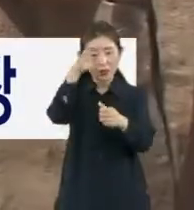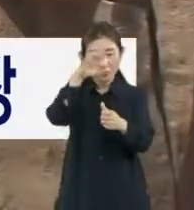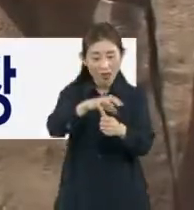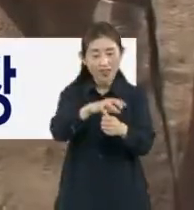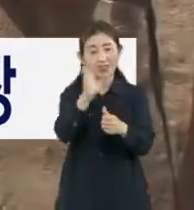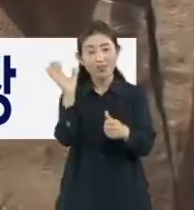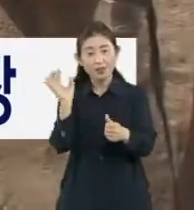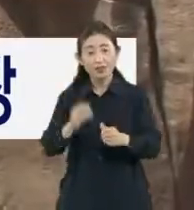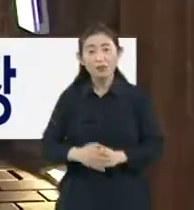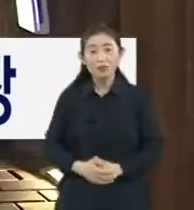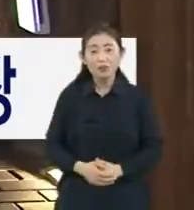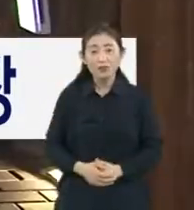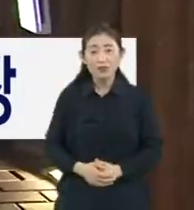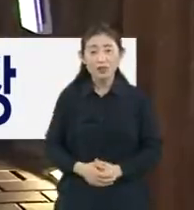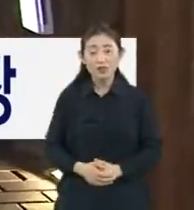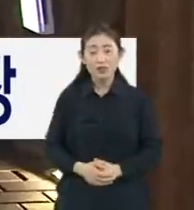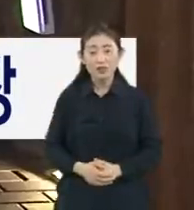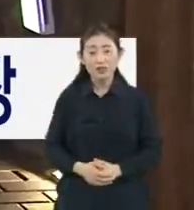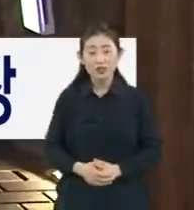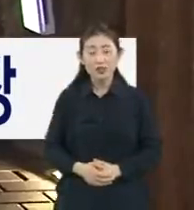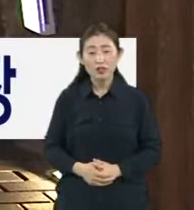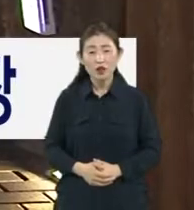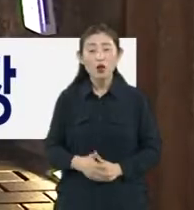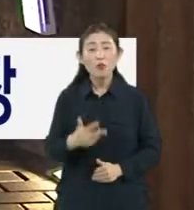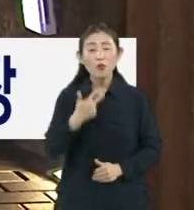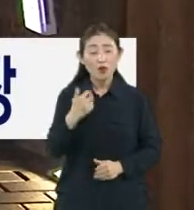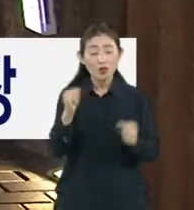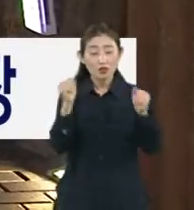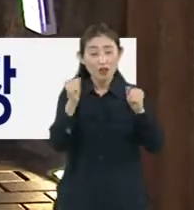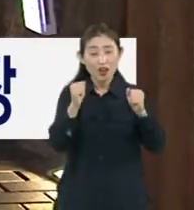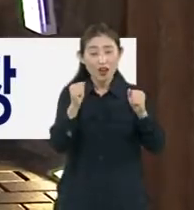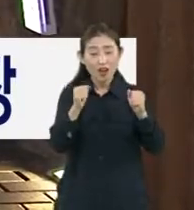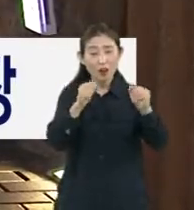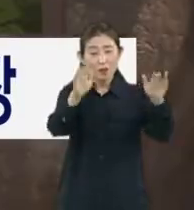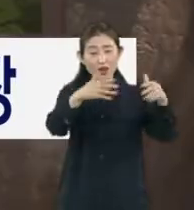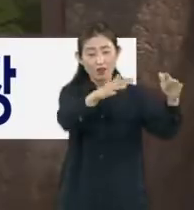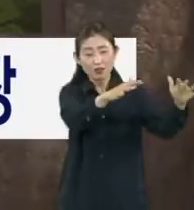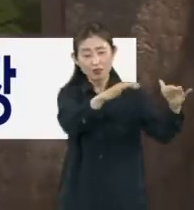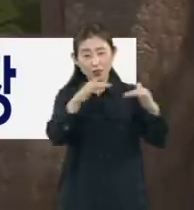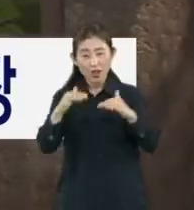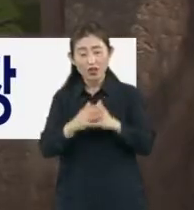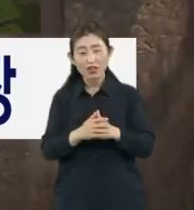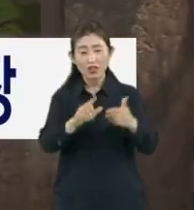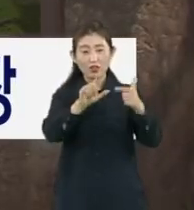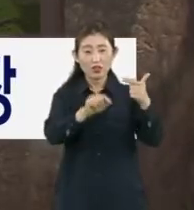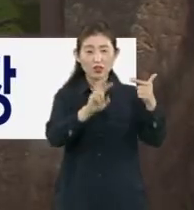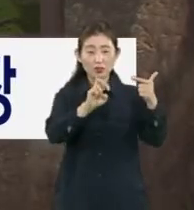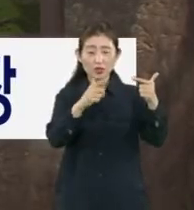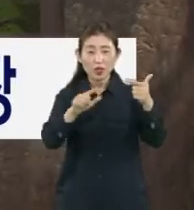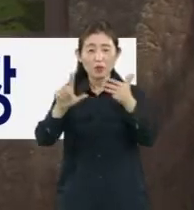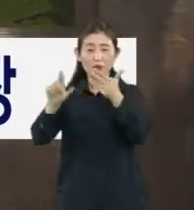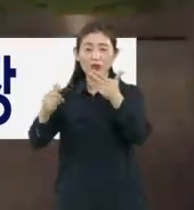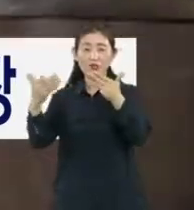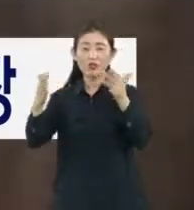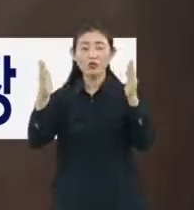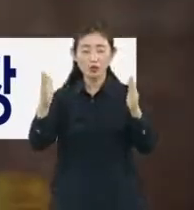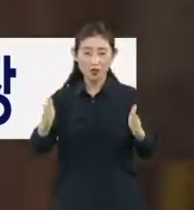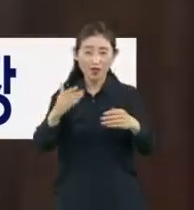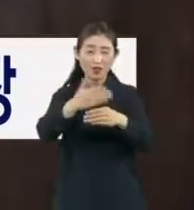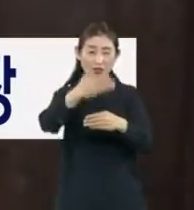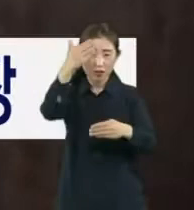엽니다. 보령시는 청라면 의평리 보령 냉풍욕장을 오는 27일부터 8월 19일까지 운영할